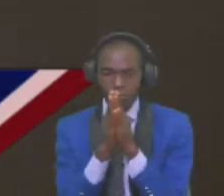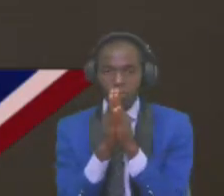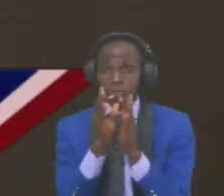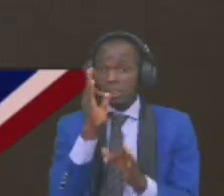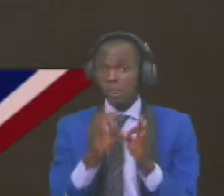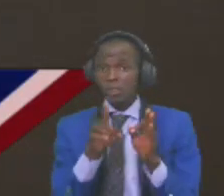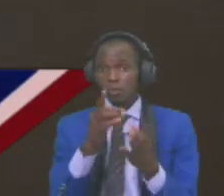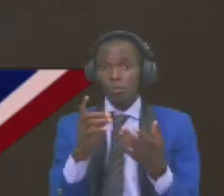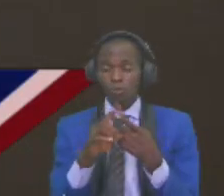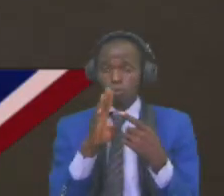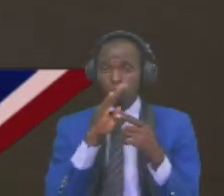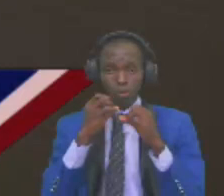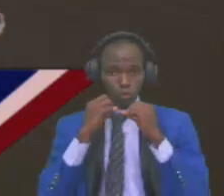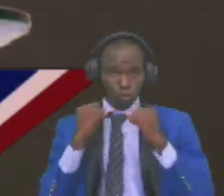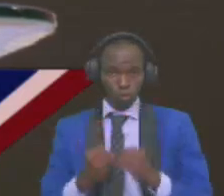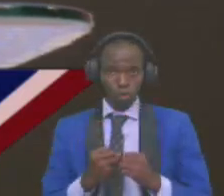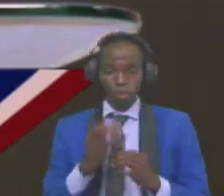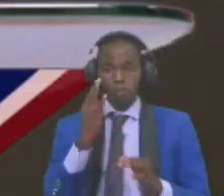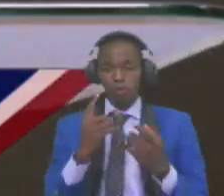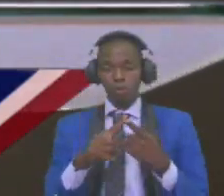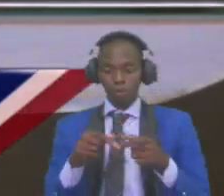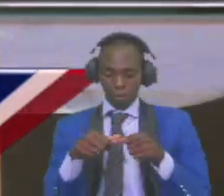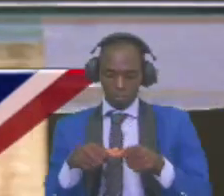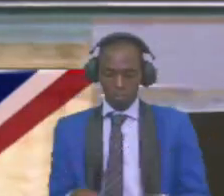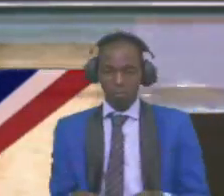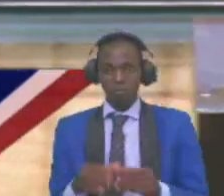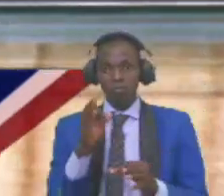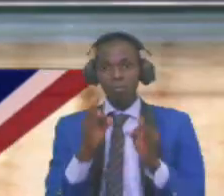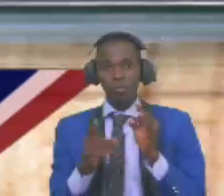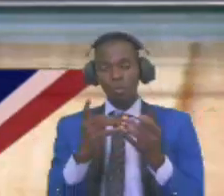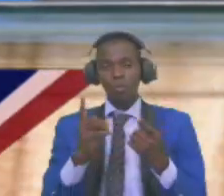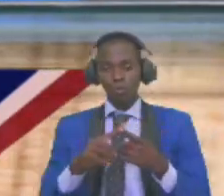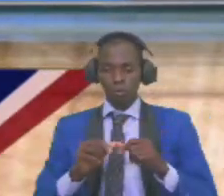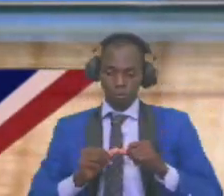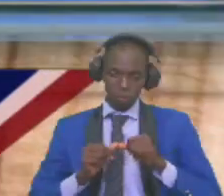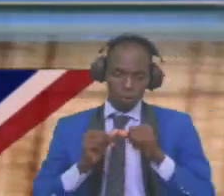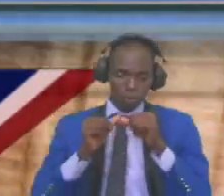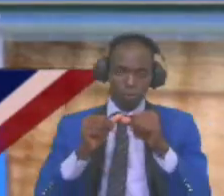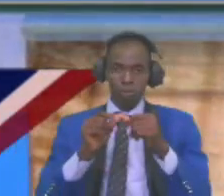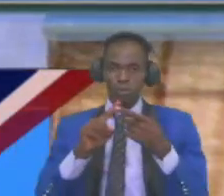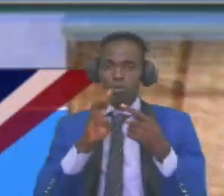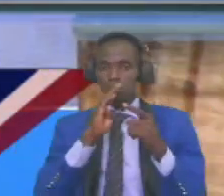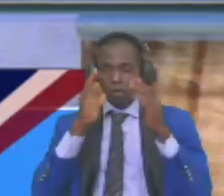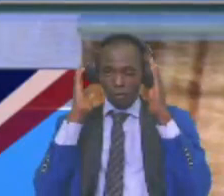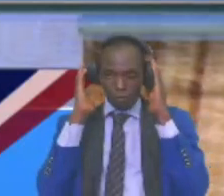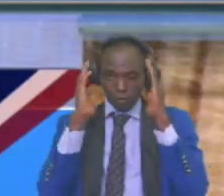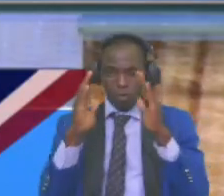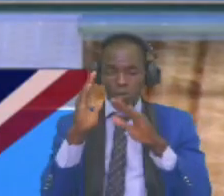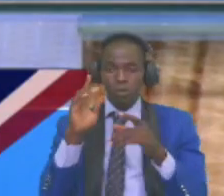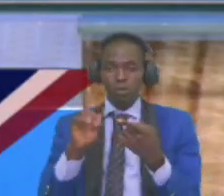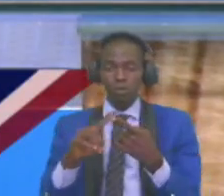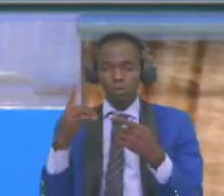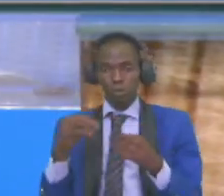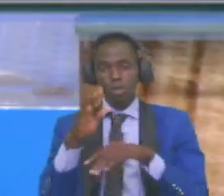si vous allez devenir forcément d'aller de muret si vous allez rester focalisé